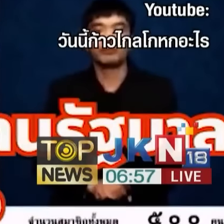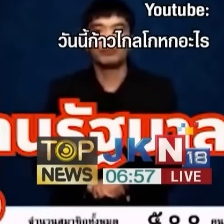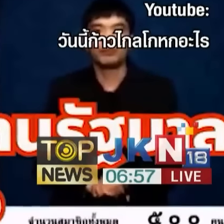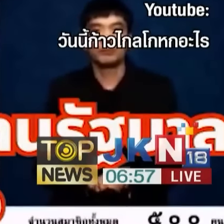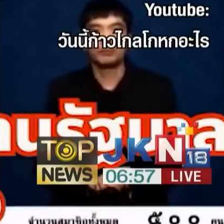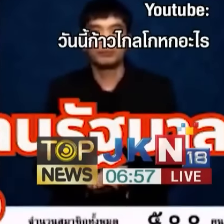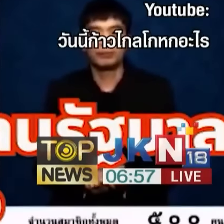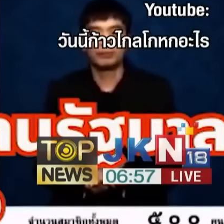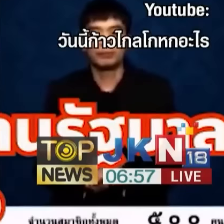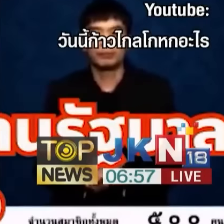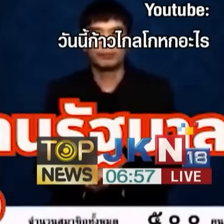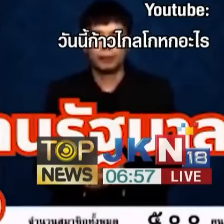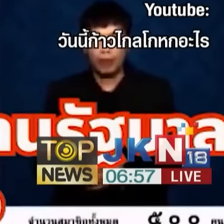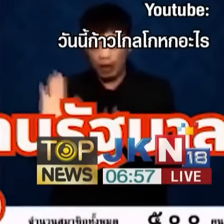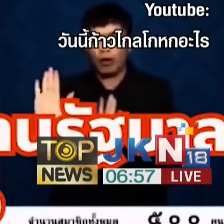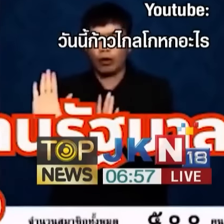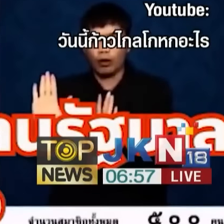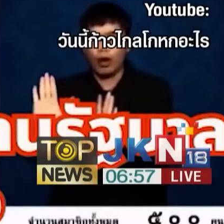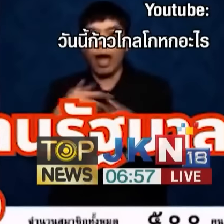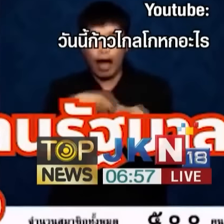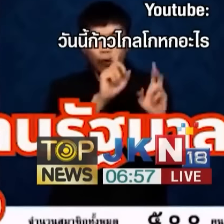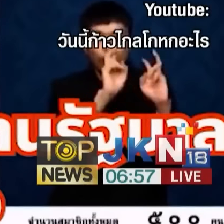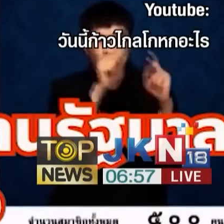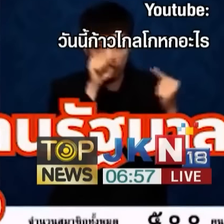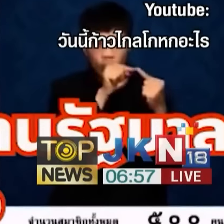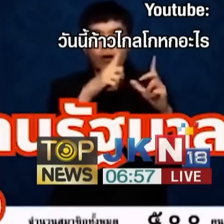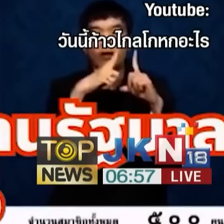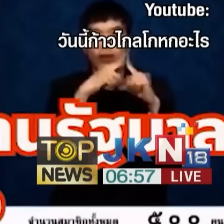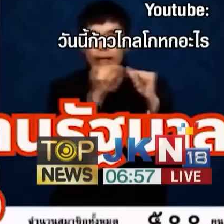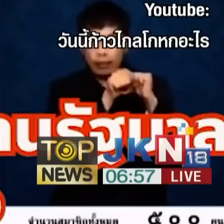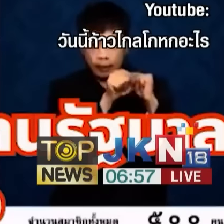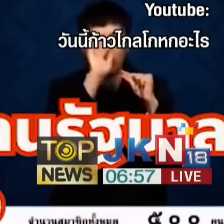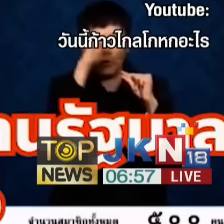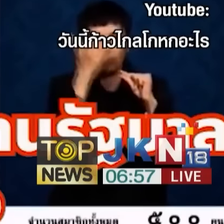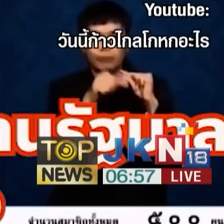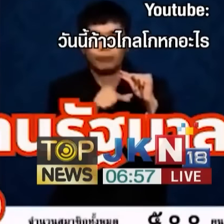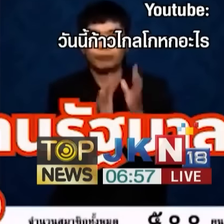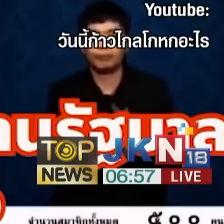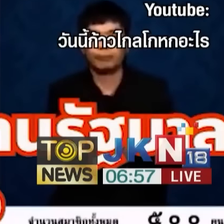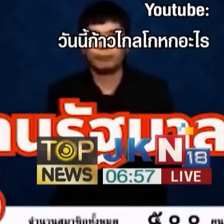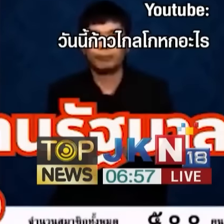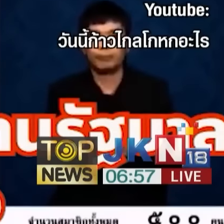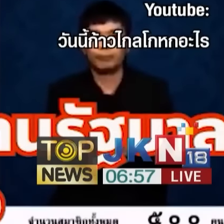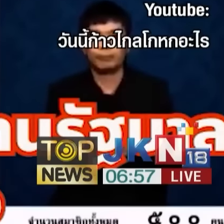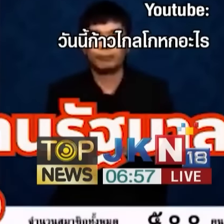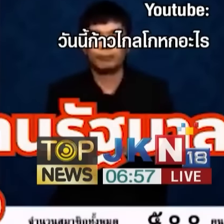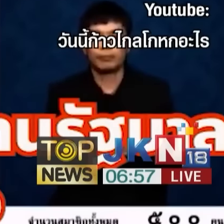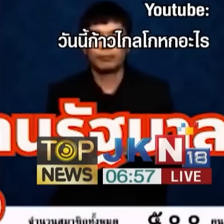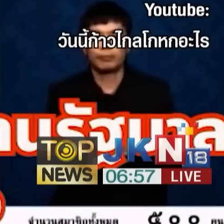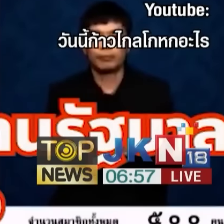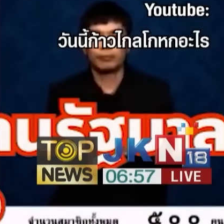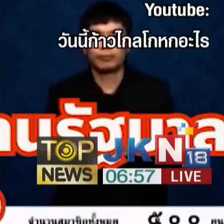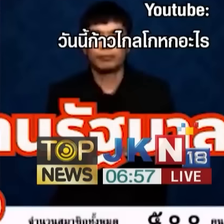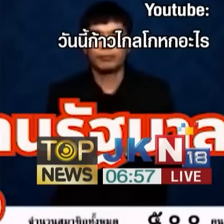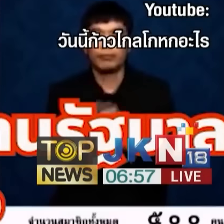ผมมีสิทธิ์ใช้สิทธ ิ์ท่านเดี๋ยวประเด็นนี้ก่อน เพราะ บรรยากาศที่กำลังโต้เถียงคือยาวนานเลยหลังจากนั้นค่อยมี